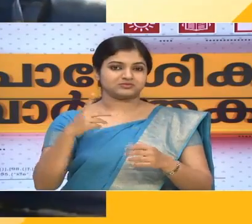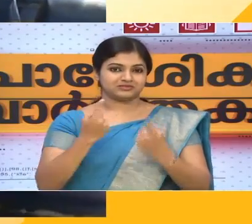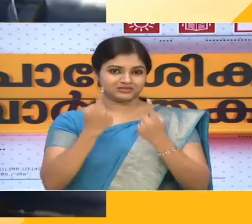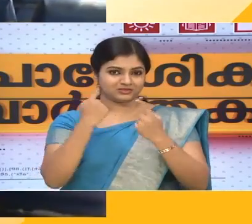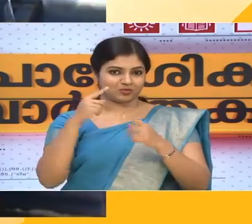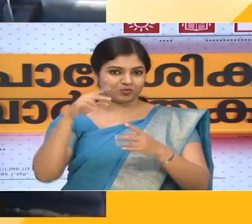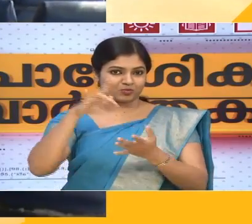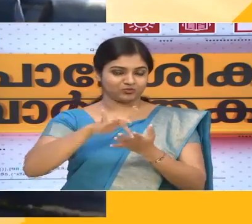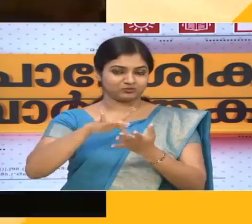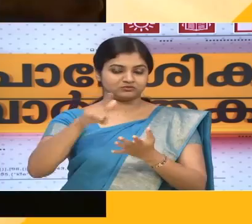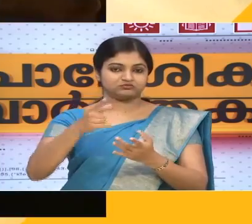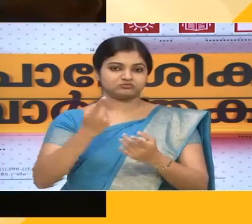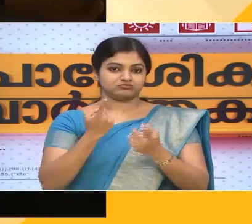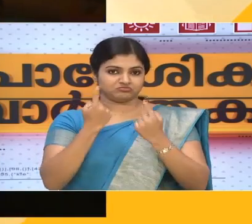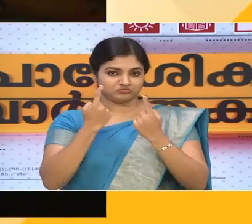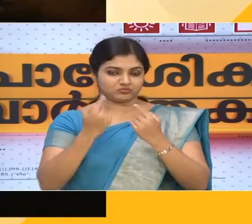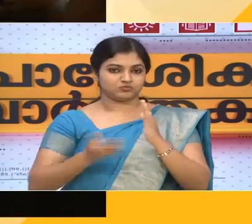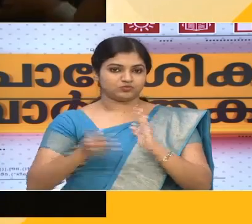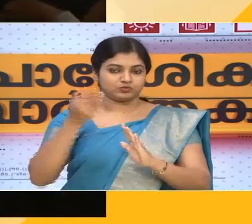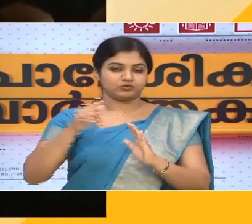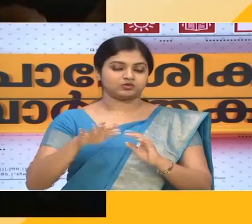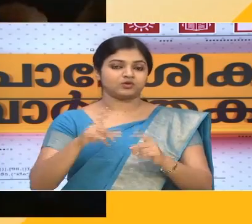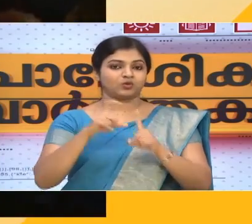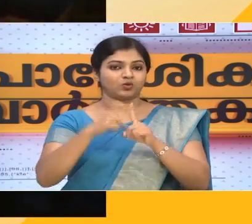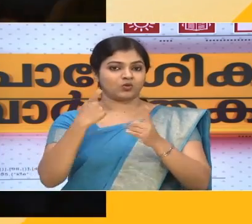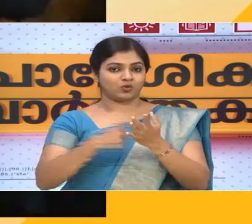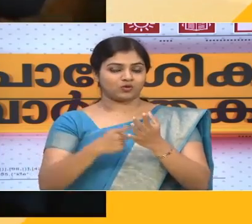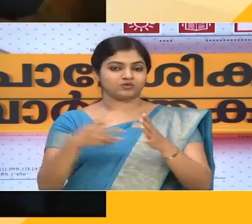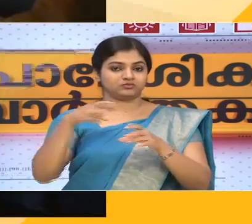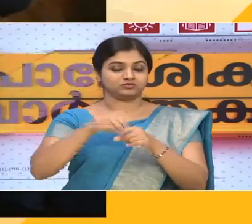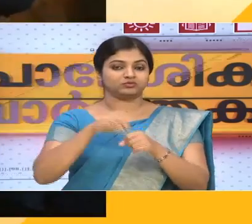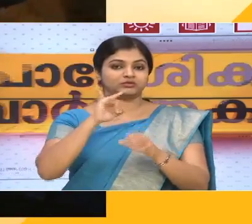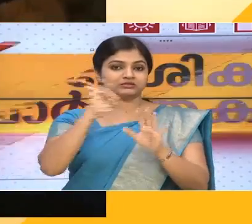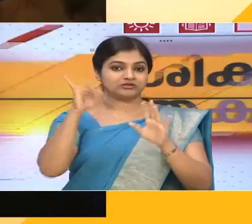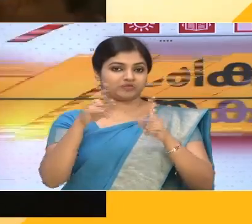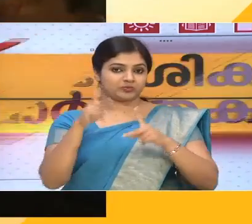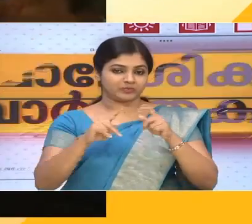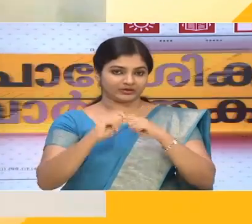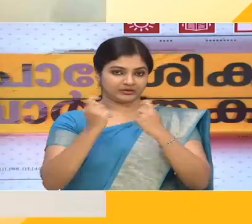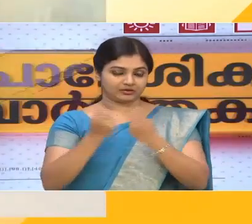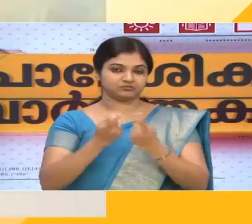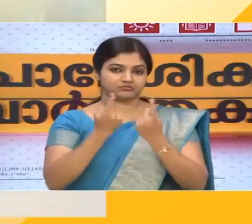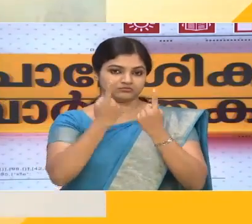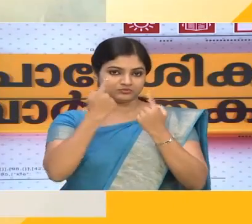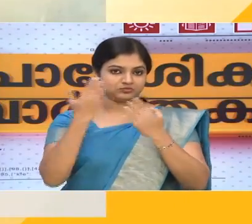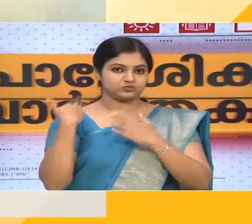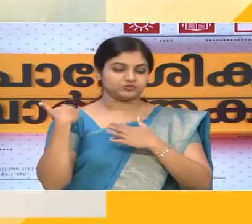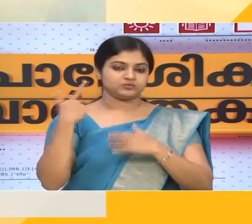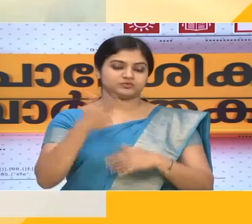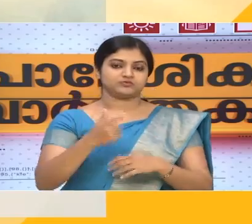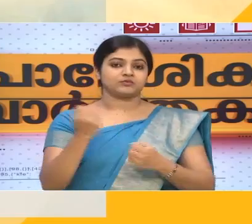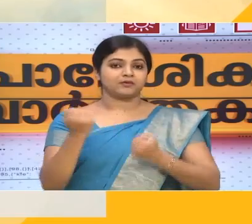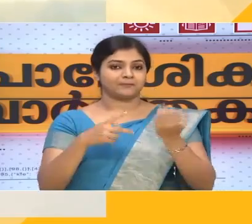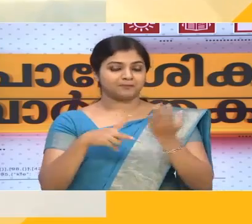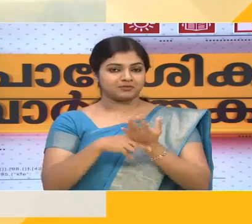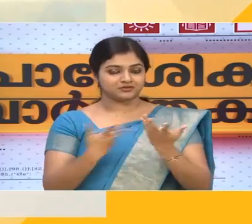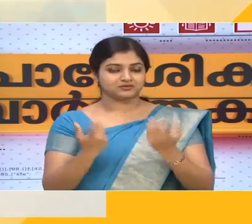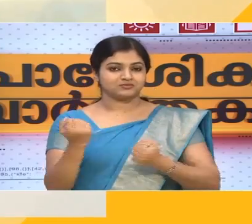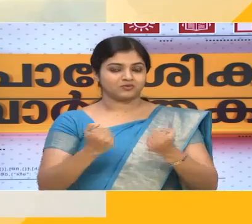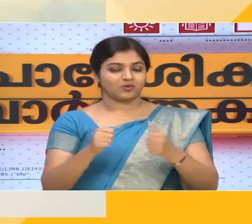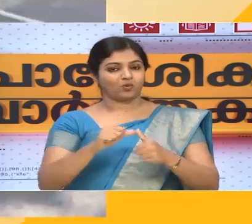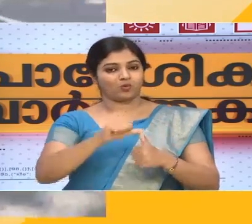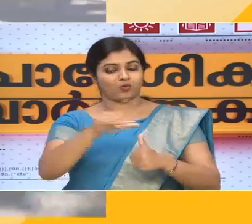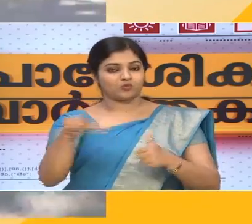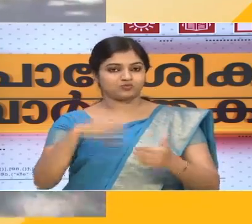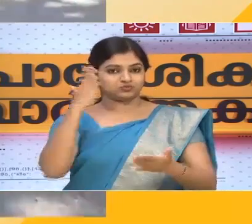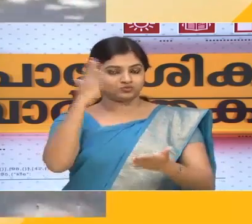ശക്തമായ പരിശോധന തുടരുകയാണ്. ഒരു ഡോക്ടറുടെ നേതൃത്വത്തിലുള്ള 7 അംഗ സംഘമാണ് ഇവിടെ പരിശോധന നടത്തുന്നത്. ബസ്സുകളുൾപ്പെടെ മുഴുവൻ വാഹനങ്ങളും തടഞ്ഞു